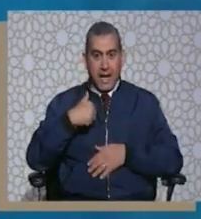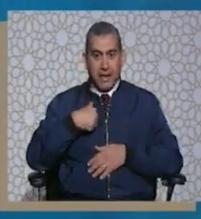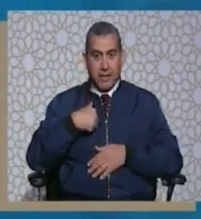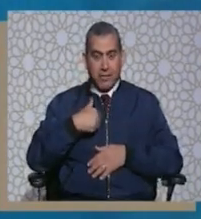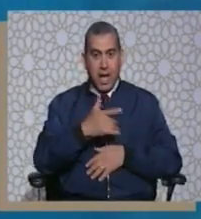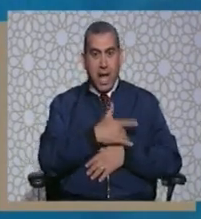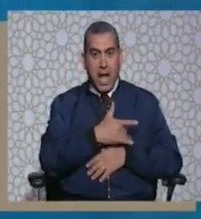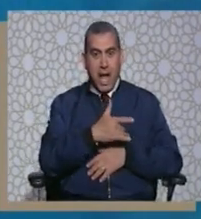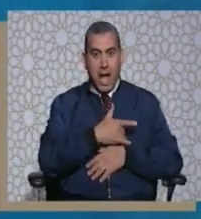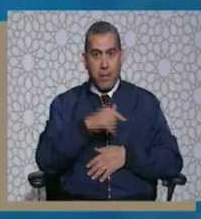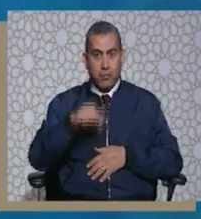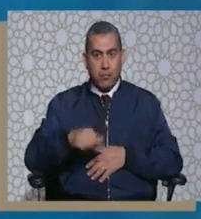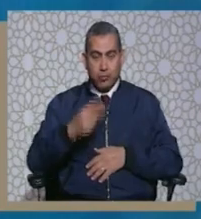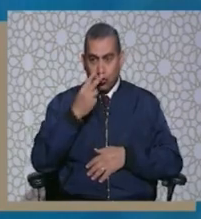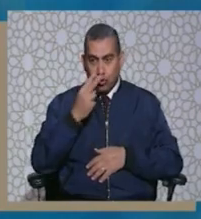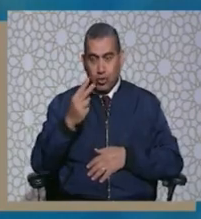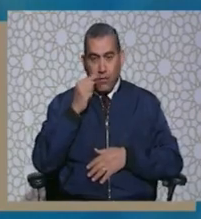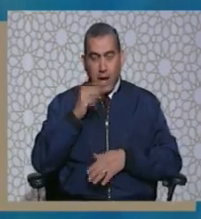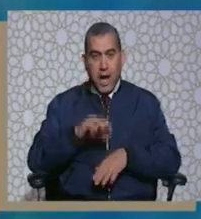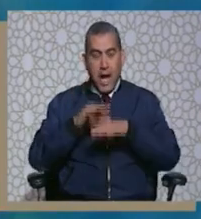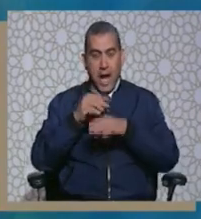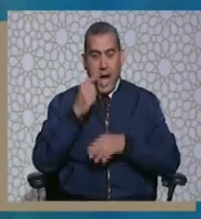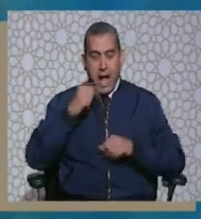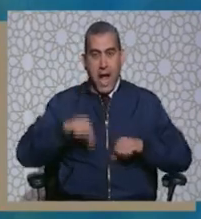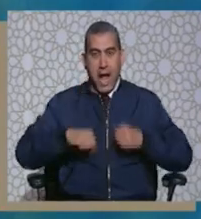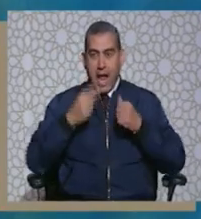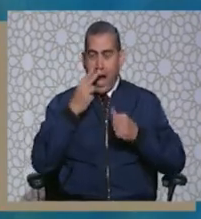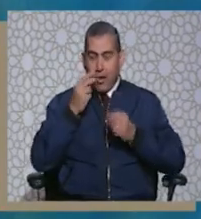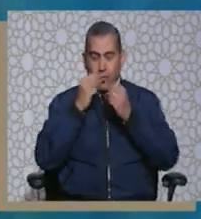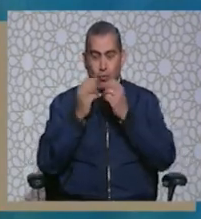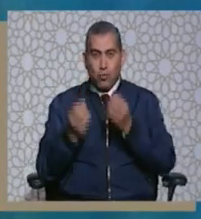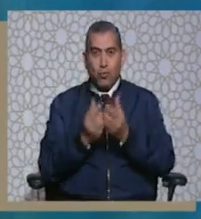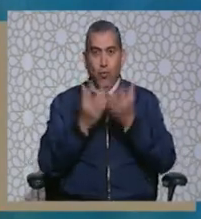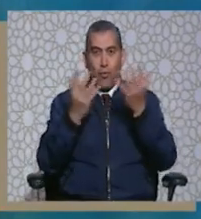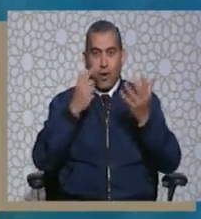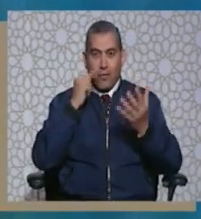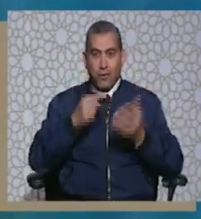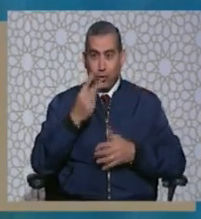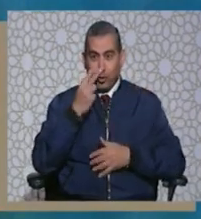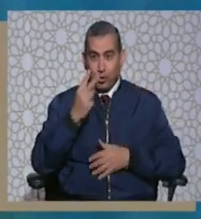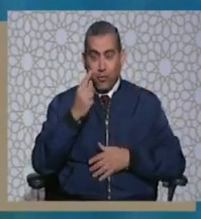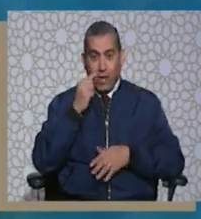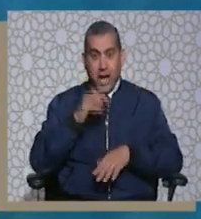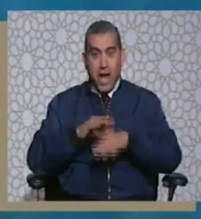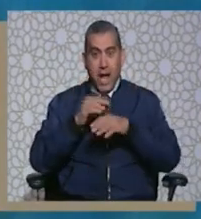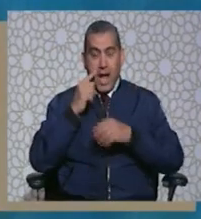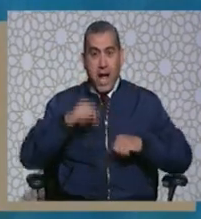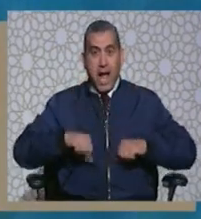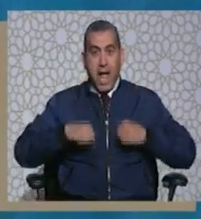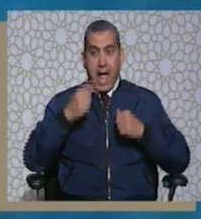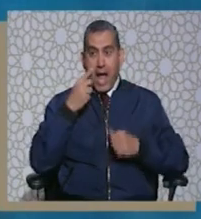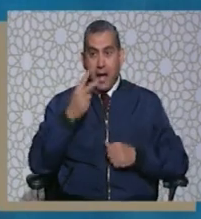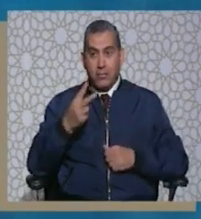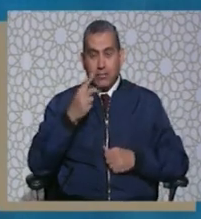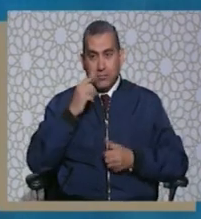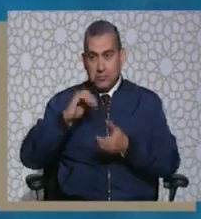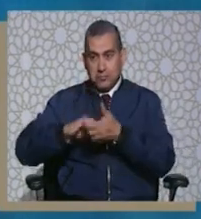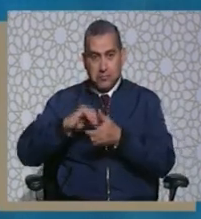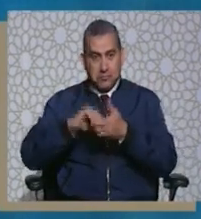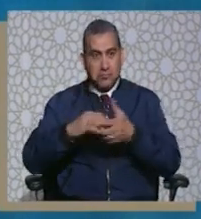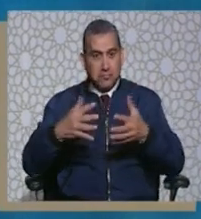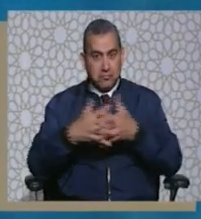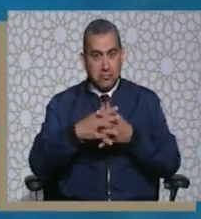بقلبه يشوف الحياه بالنور وتخليك تشوف الحياه بما فيها العلاقات